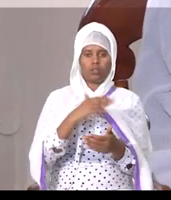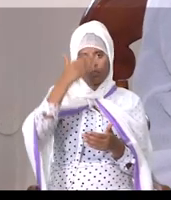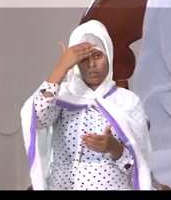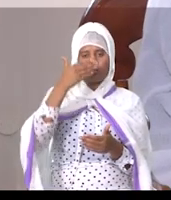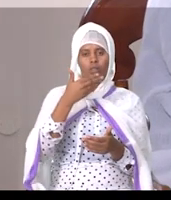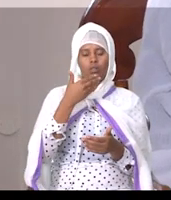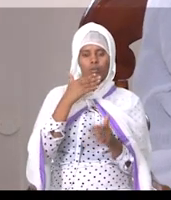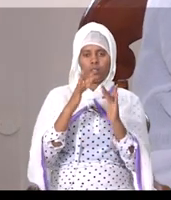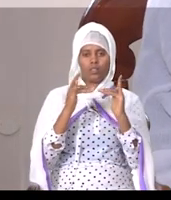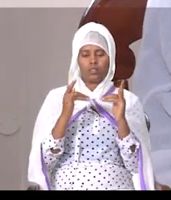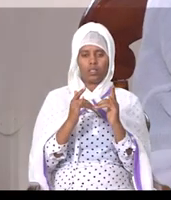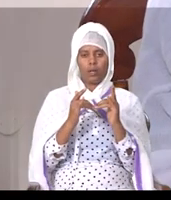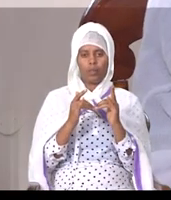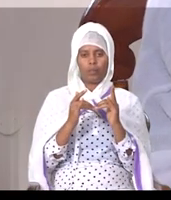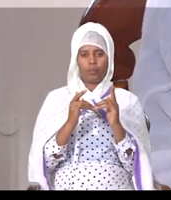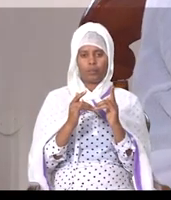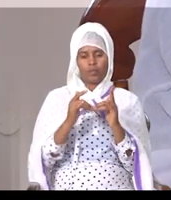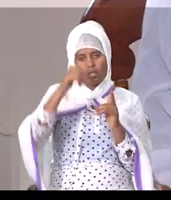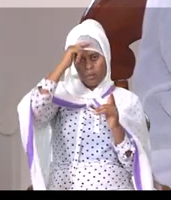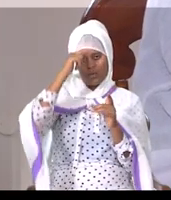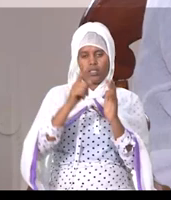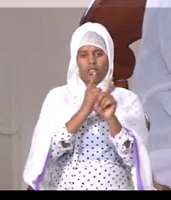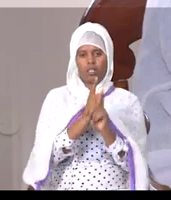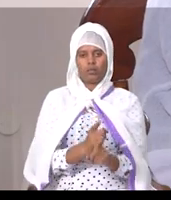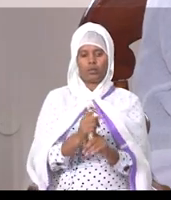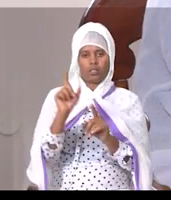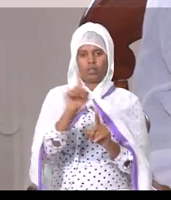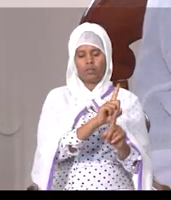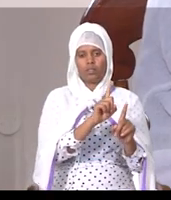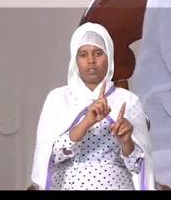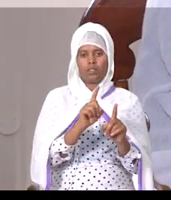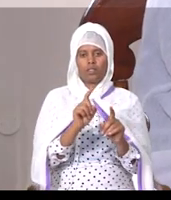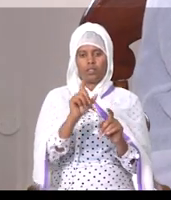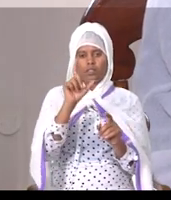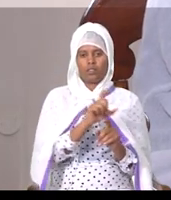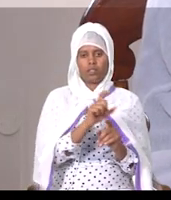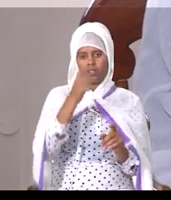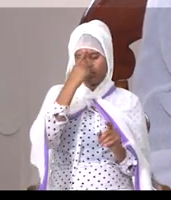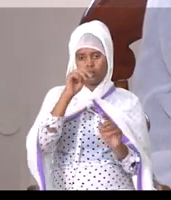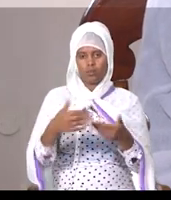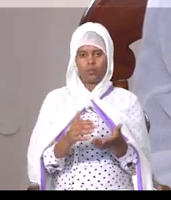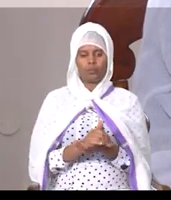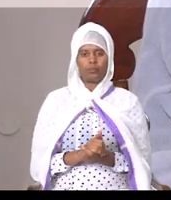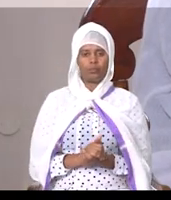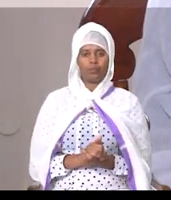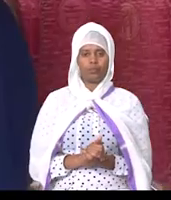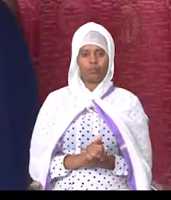በገንዘሎ ኦርቶዶክሳዊ ተዋህዶ ቤተክርስቲያን አማኒ ሰዓብ ዝኾነ ህዝበ ክርስቲያን እንታይ መልእክት ተማላልፍሉ